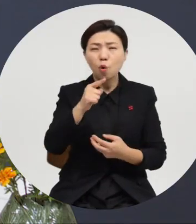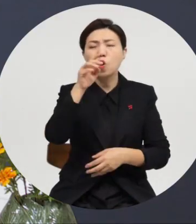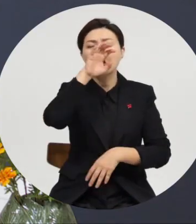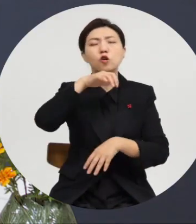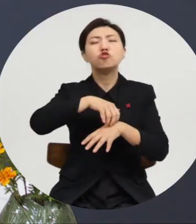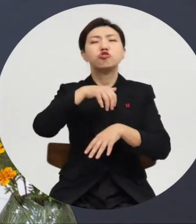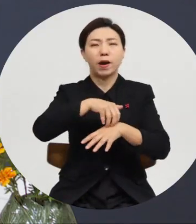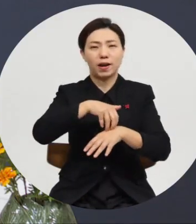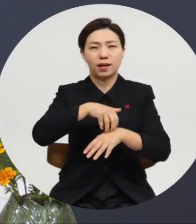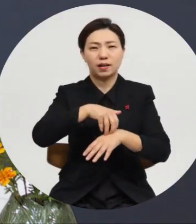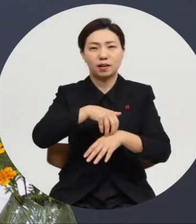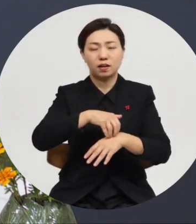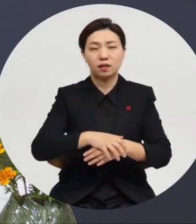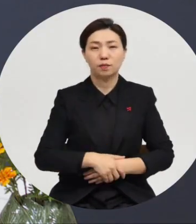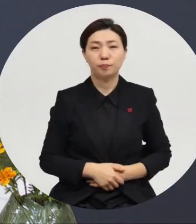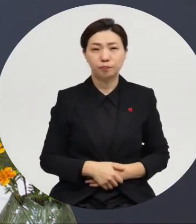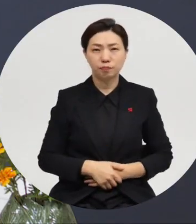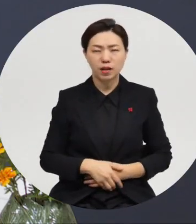그렇기 때문에